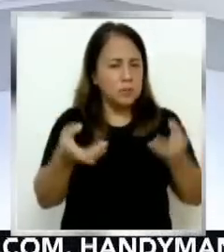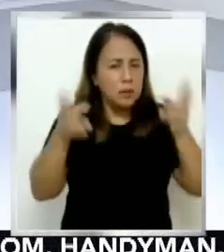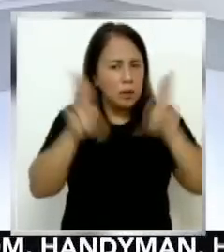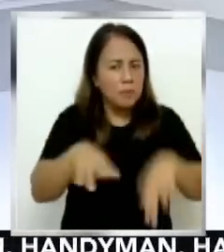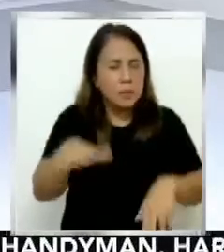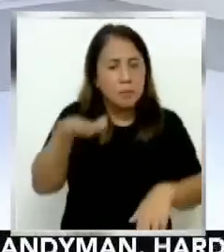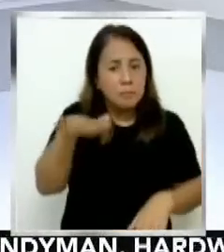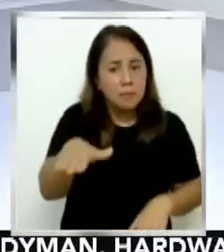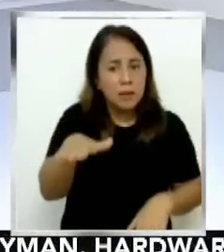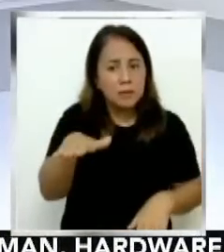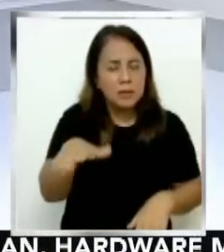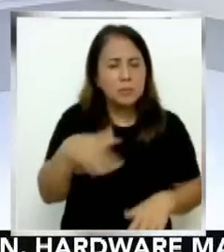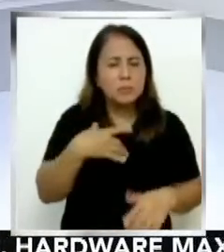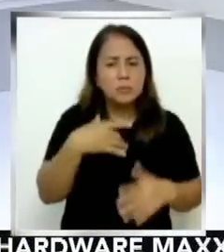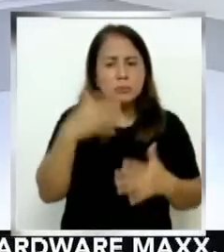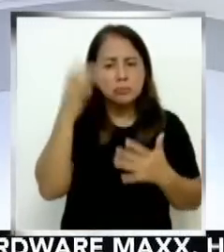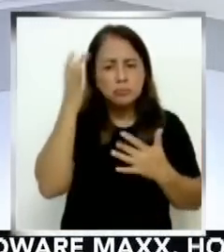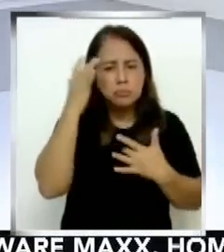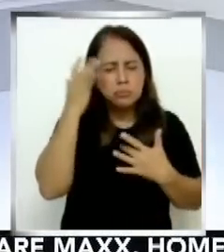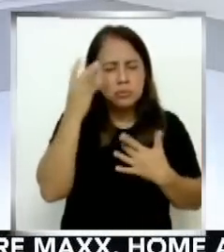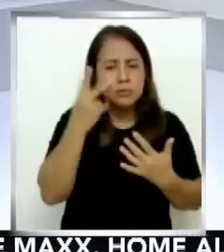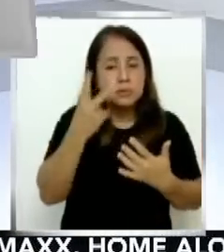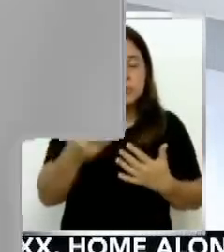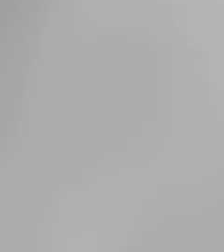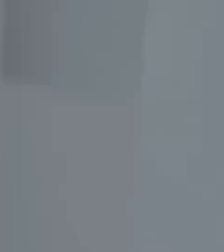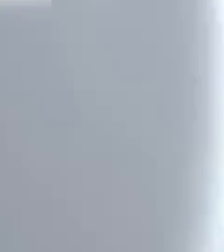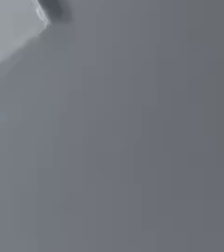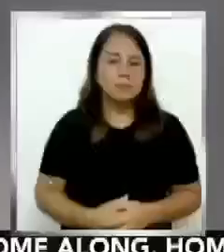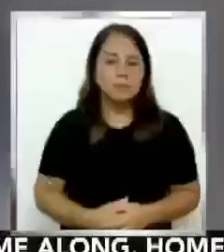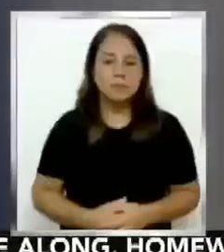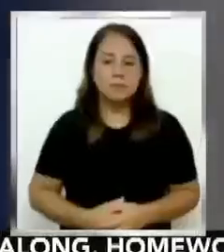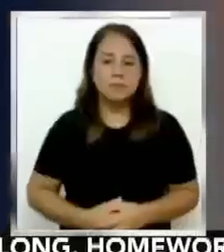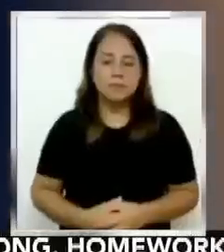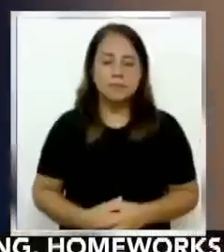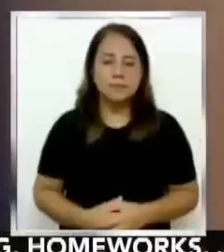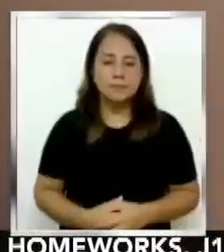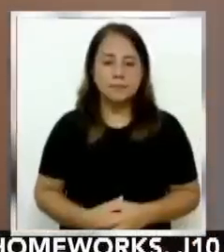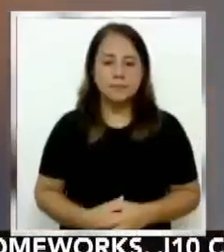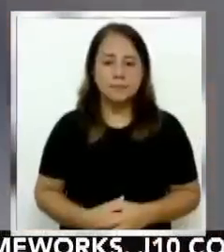sakitin. At tinutukan niya ni Leigh Alves.